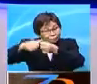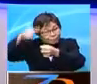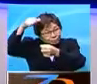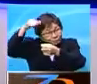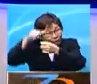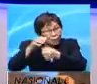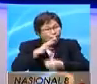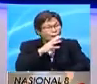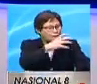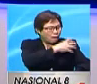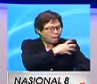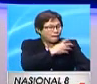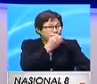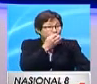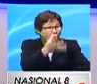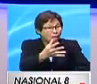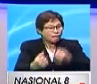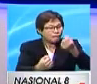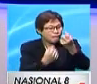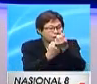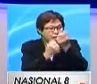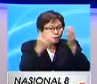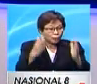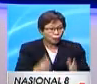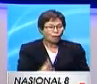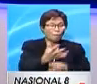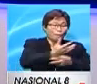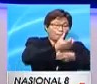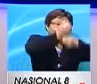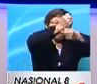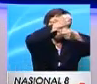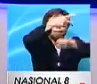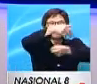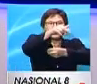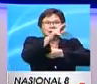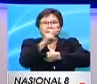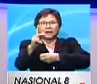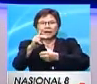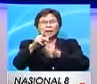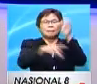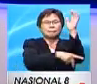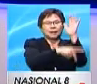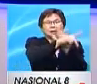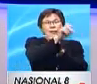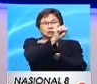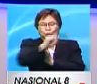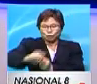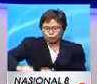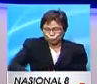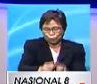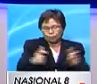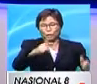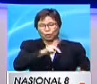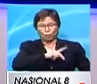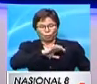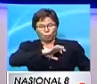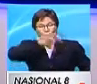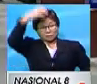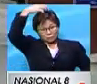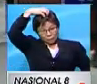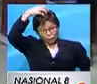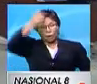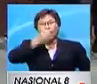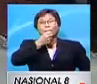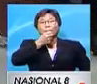dinyatakan pihak berkuasa kepada penyokong Parti menang dalam prk parlimen Sungai besar ketua polis Selangor Datuk Abdul samam Ahmad